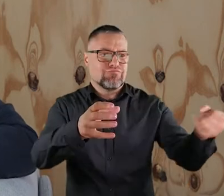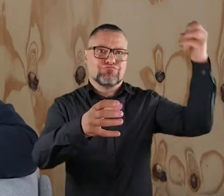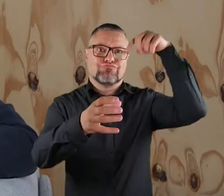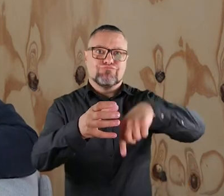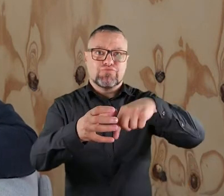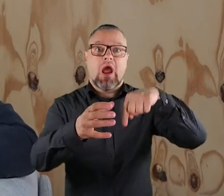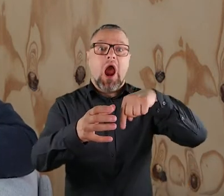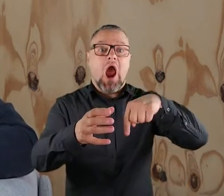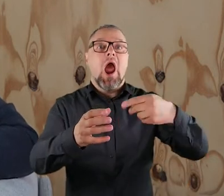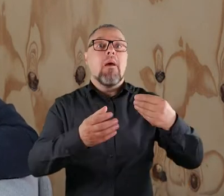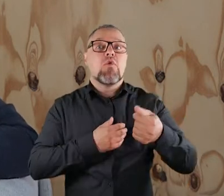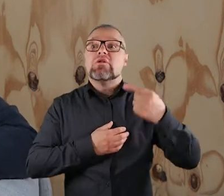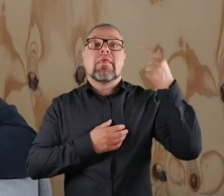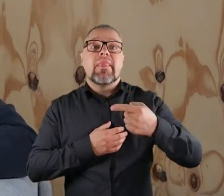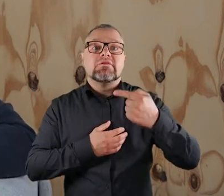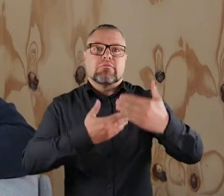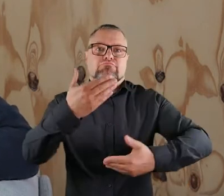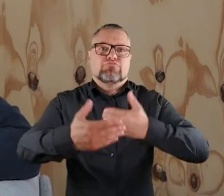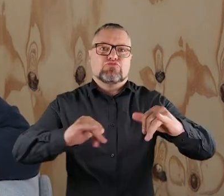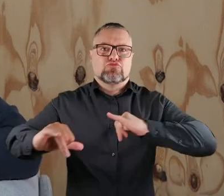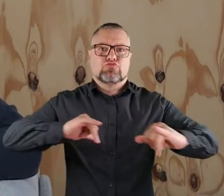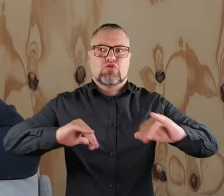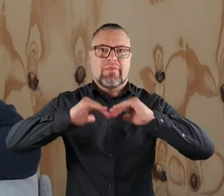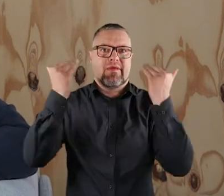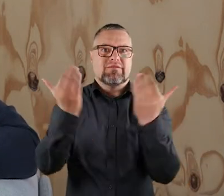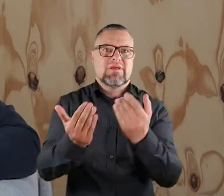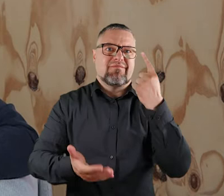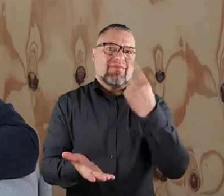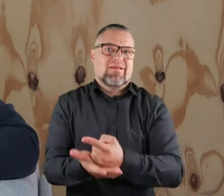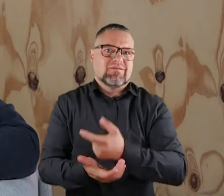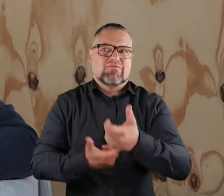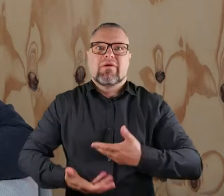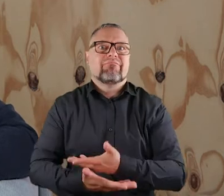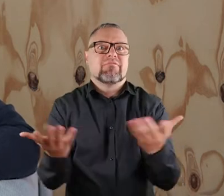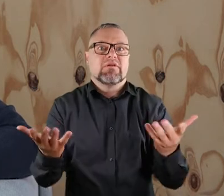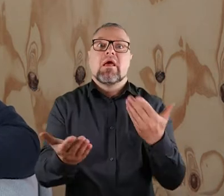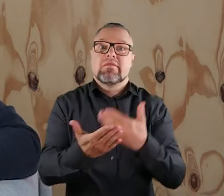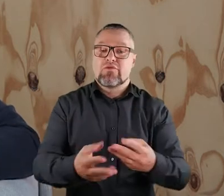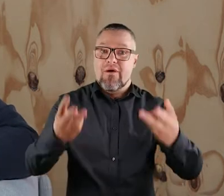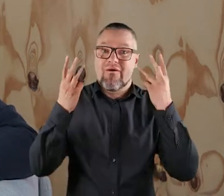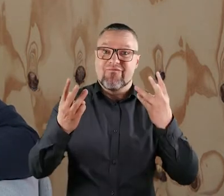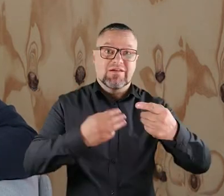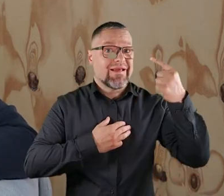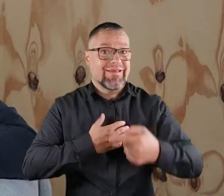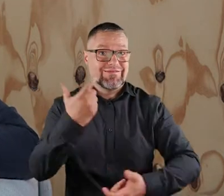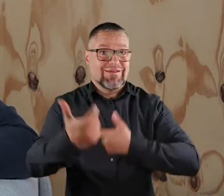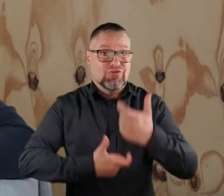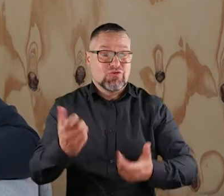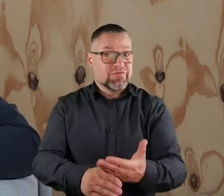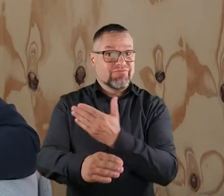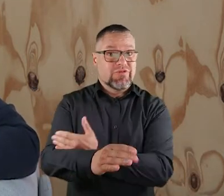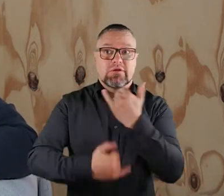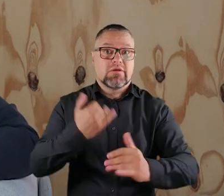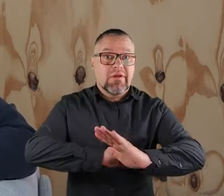o której przeznaczeniu zdecyduje w późniejszym etapie rząd i Sejm. Dlatego to bardzo ważne, żeby podjąć tę decyzję, jeżeli